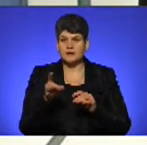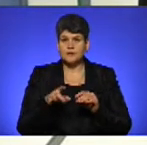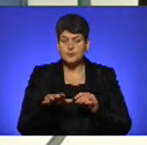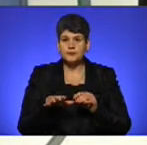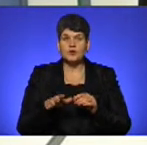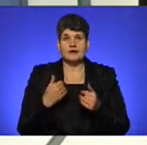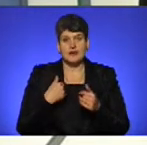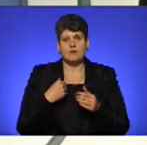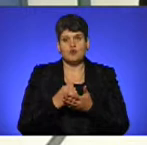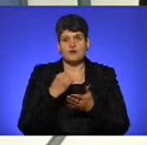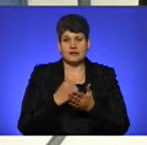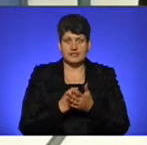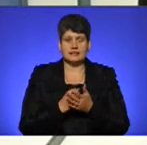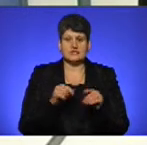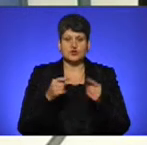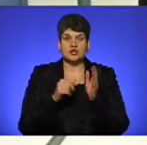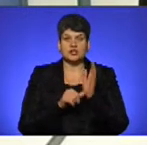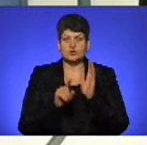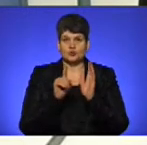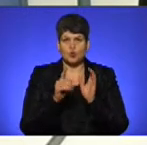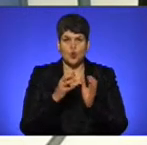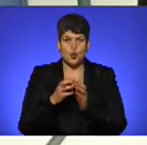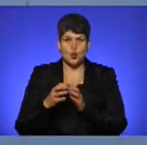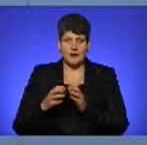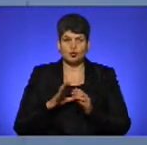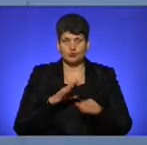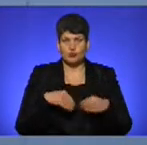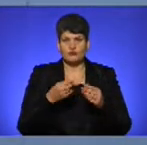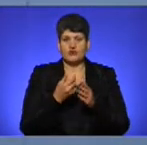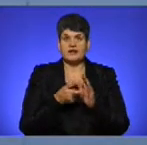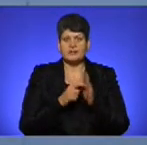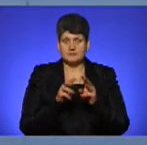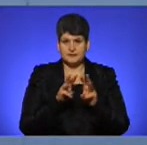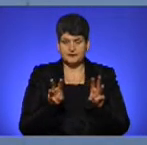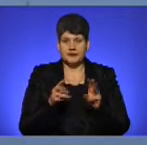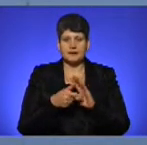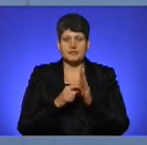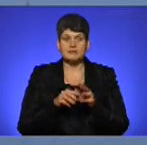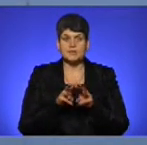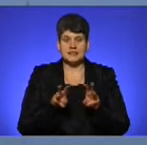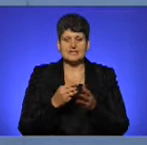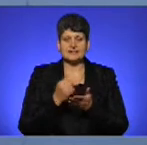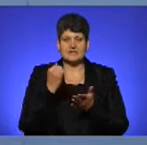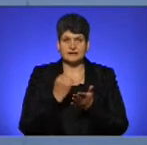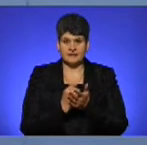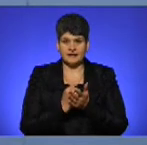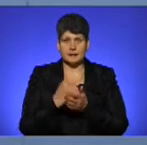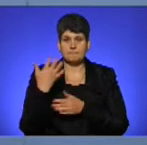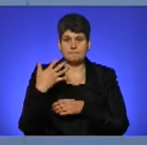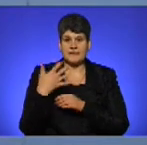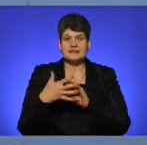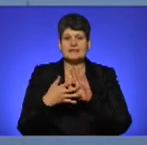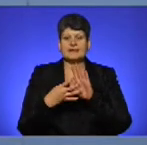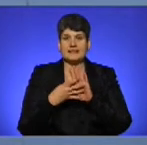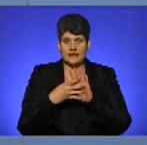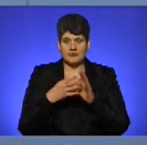схвалила утворення 61 громади, що було подано на Кабмін. Кабінет міністрів нам затвердив перспективний план у складі 59